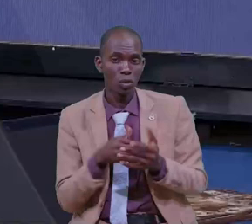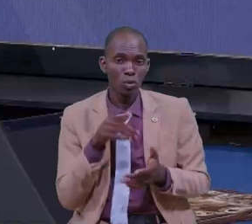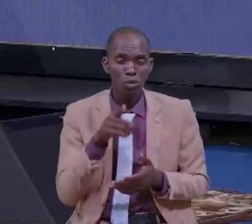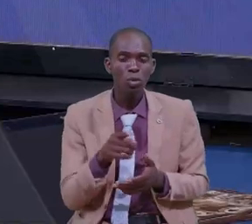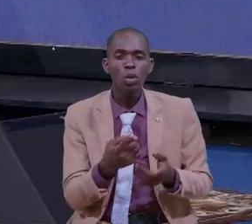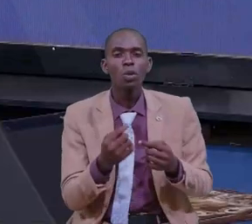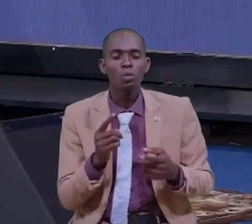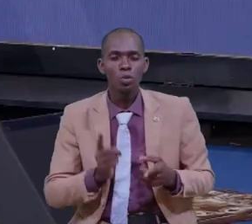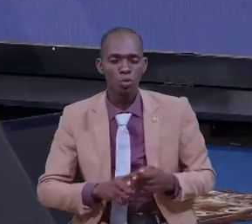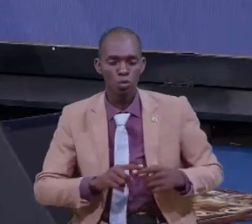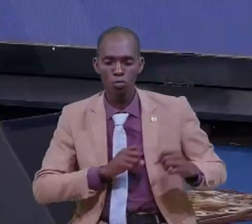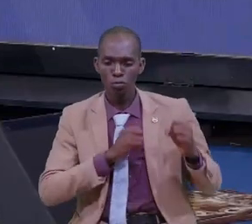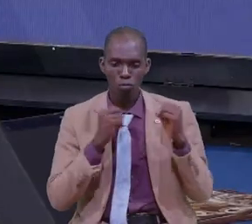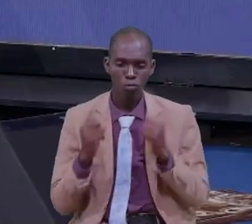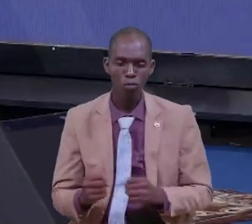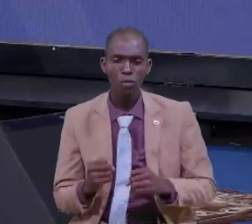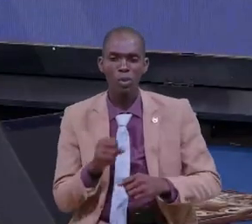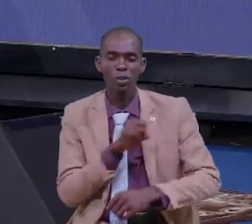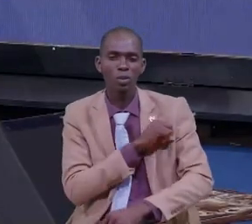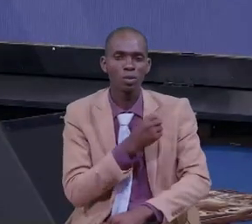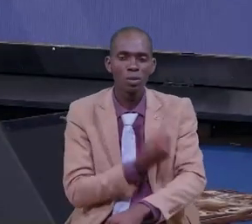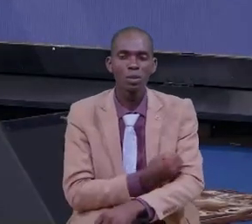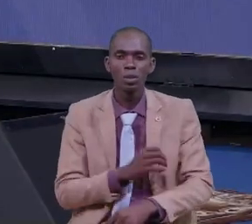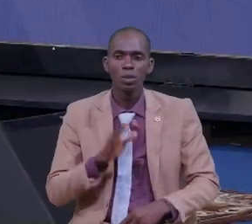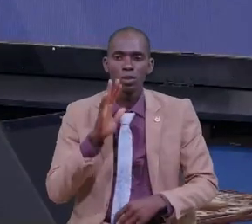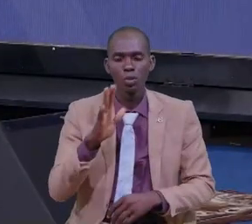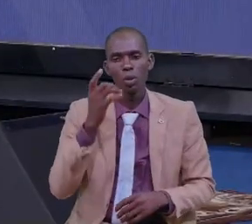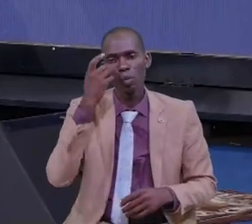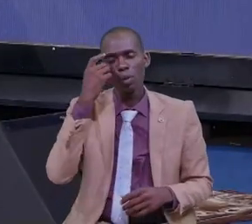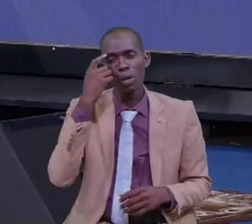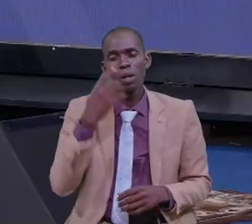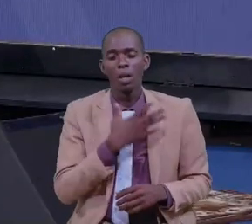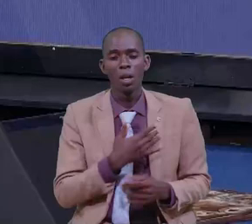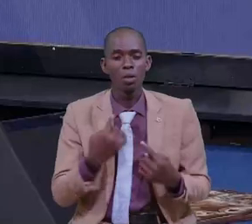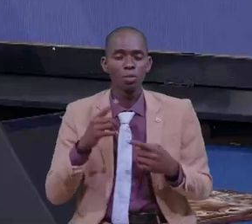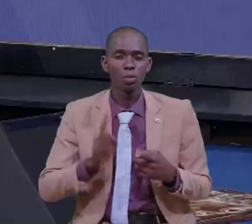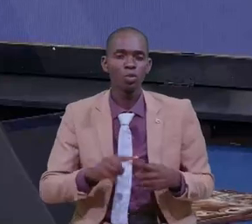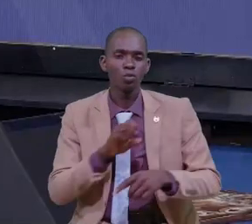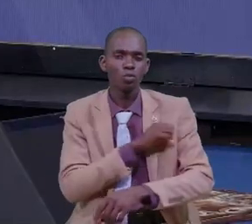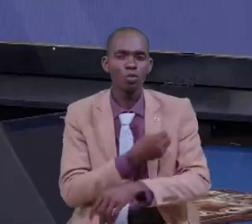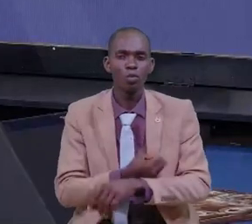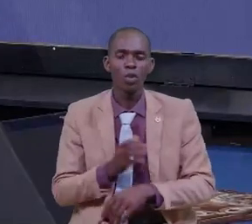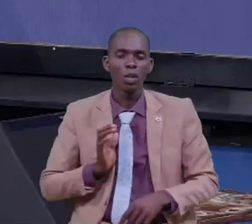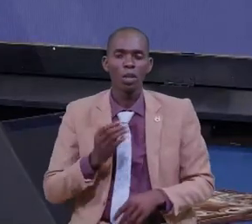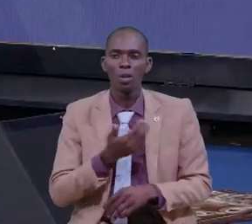Quand et tout cela vient, ce qui arrive vient fortifier nos muscles, nos nerfs. Et cela vient